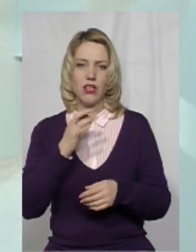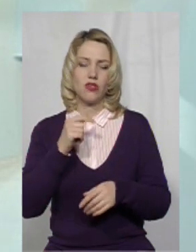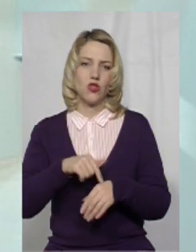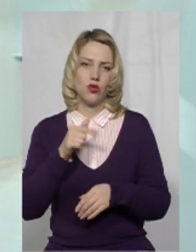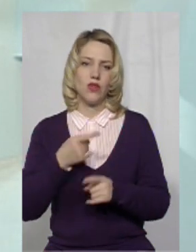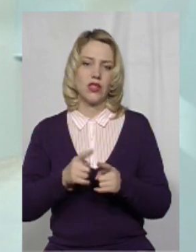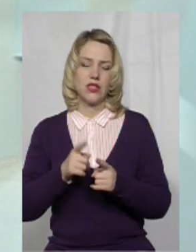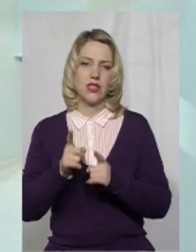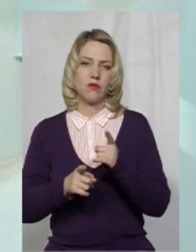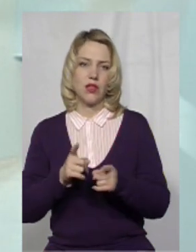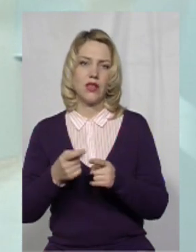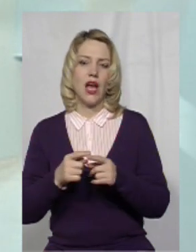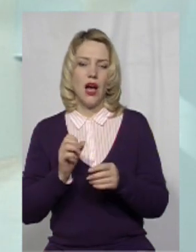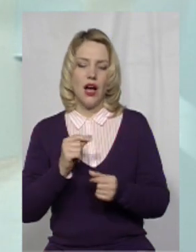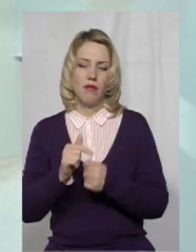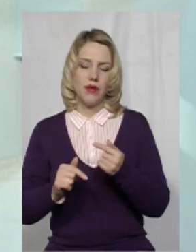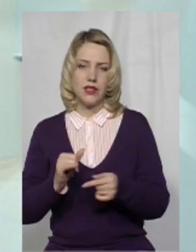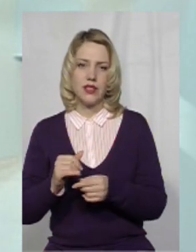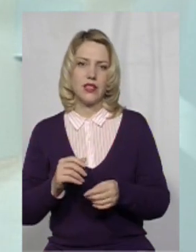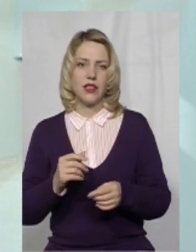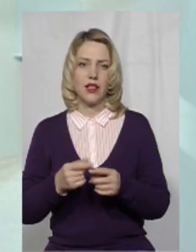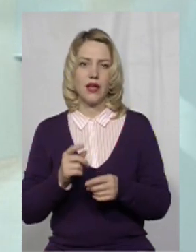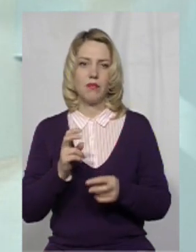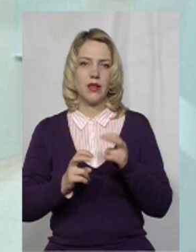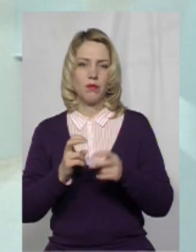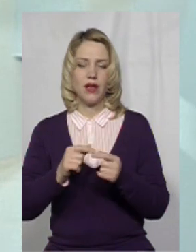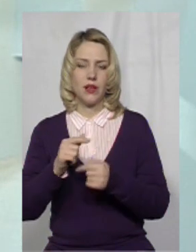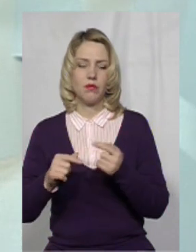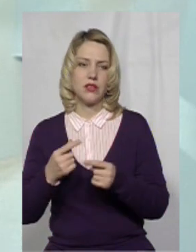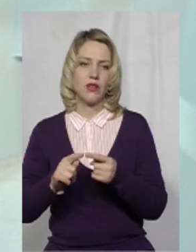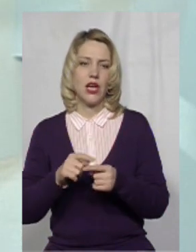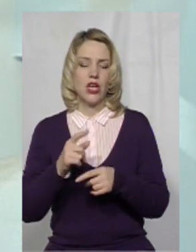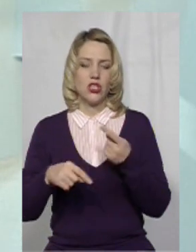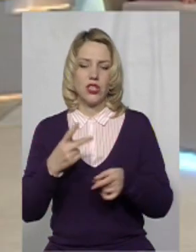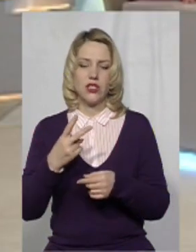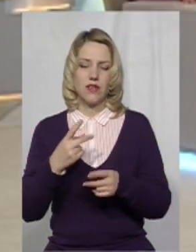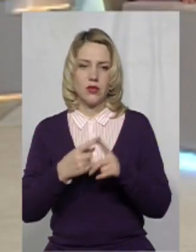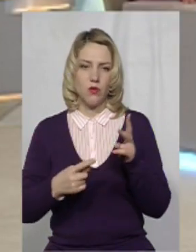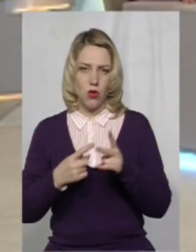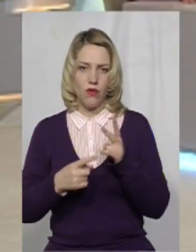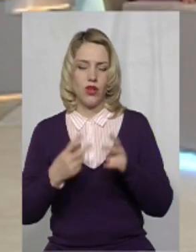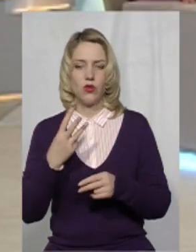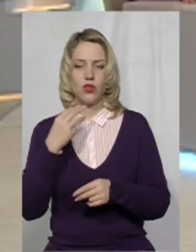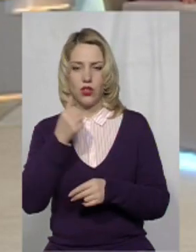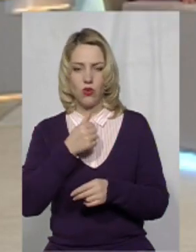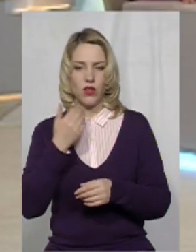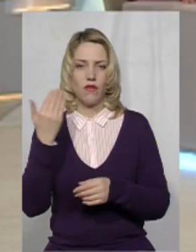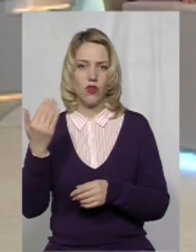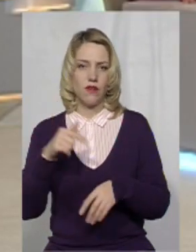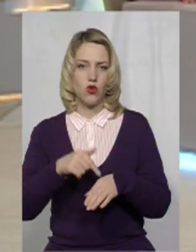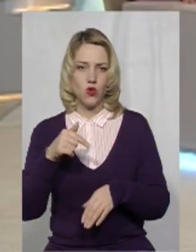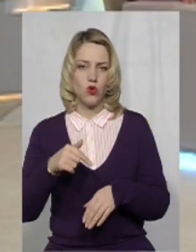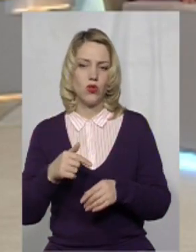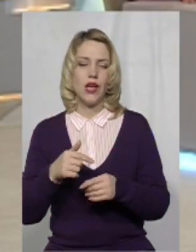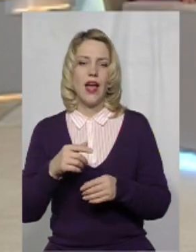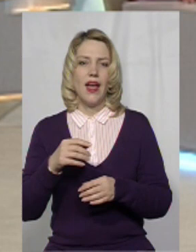і підприємці, я думаю, що вже протягом, через, ну там, скажімо, 2,5-3 роки, вони відчують